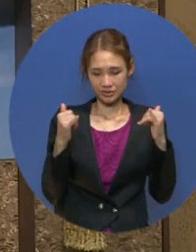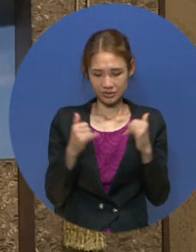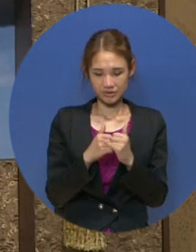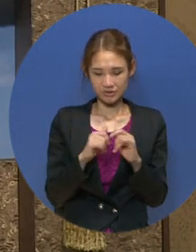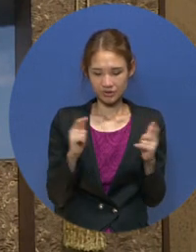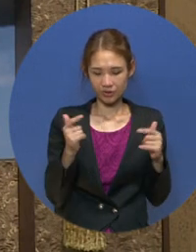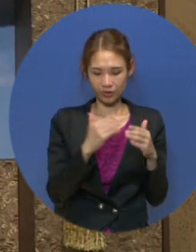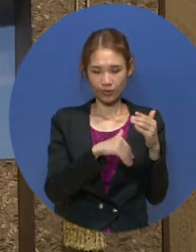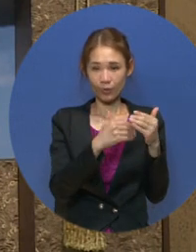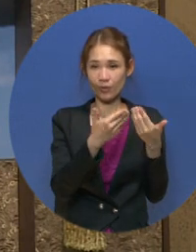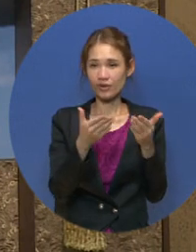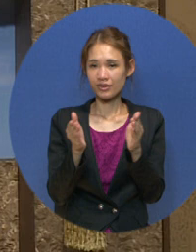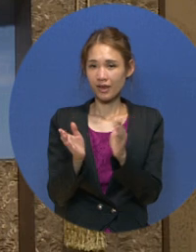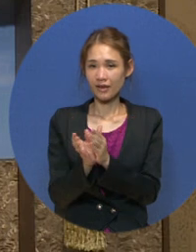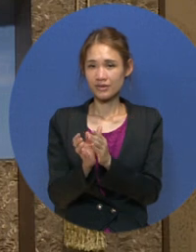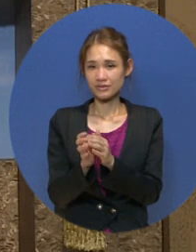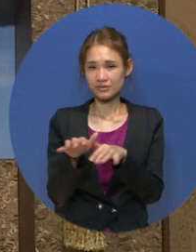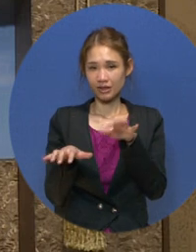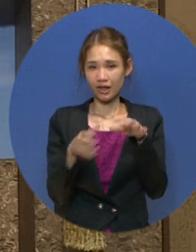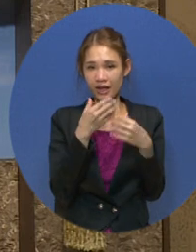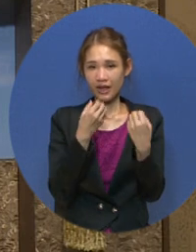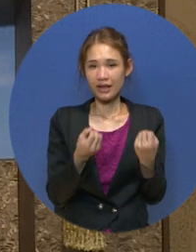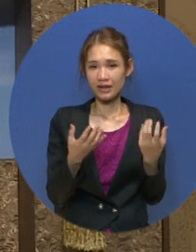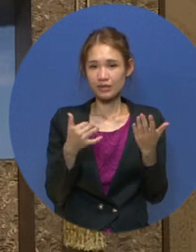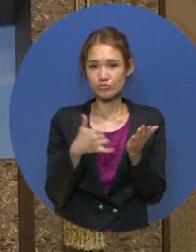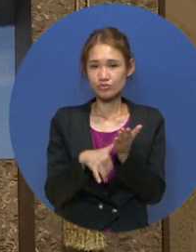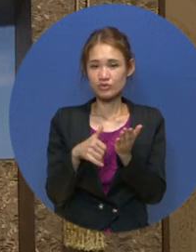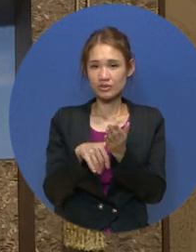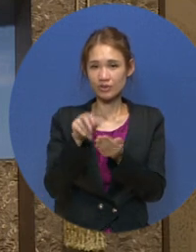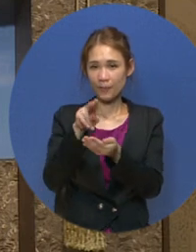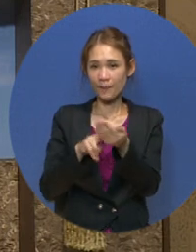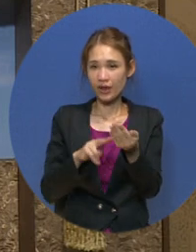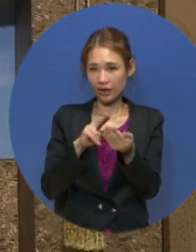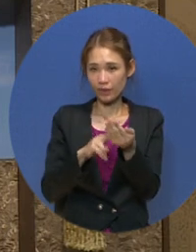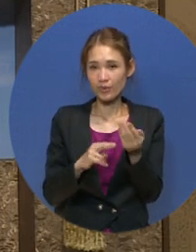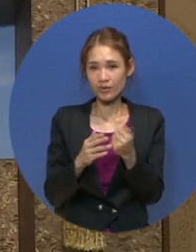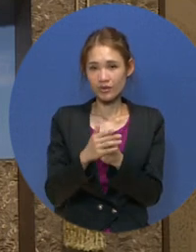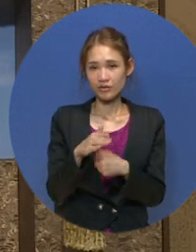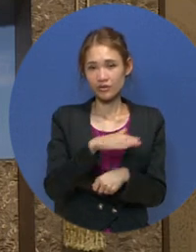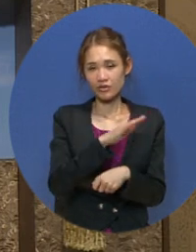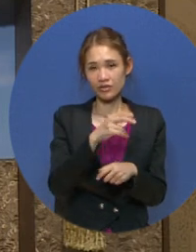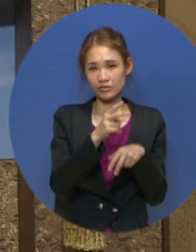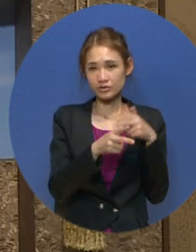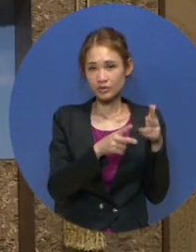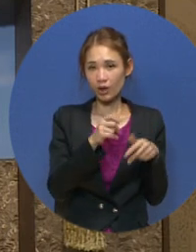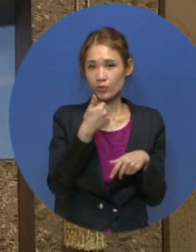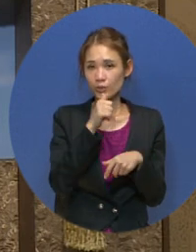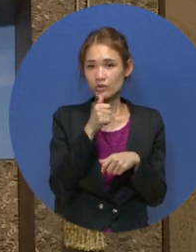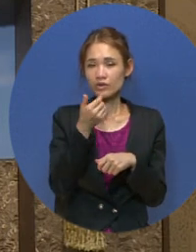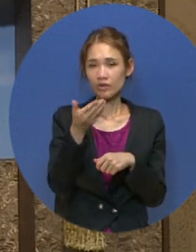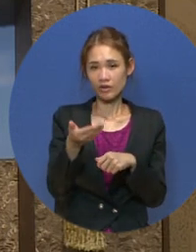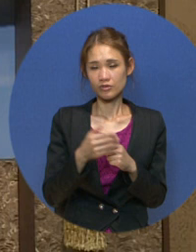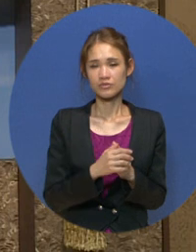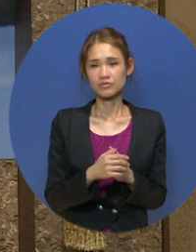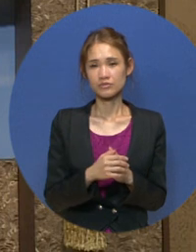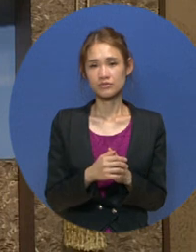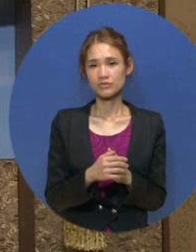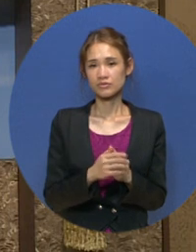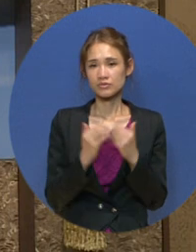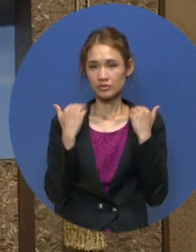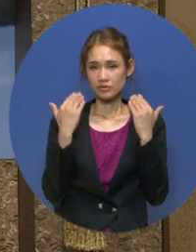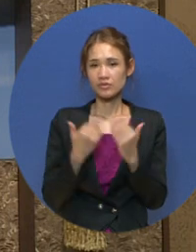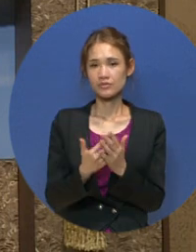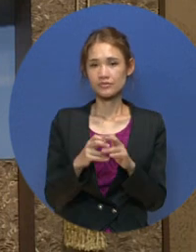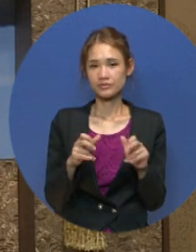가지 공공단체들의 행사들에 저희가 가서 물건을 팔고 또 저희 사업들을 소개하고 또